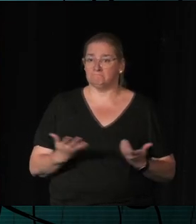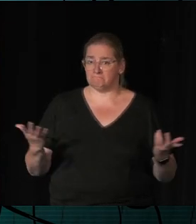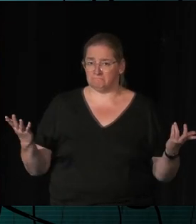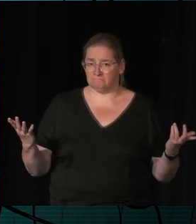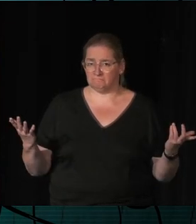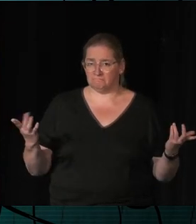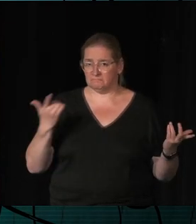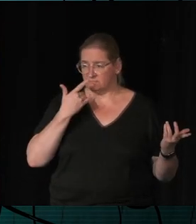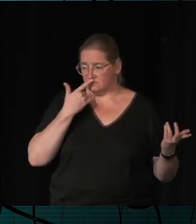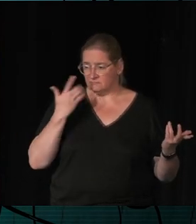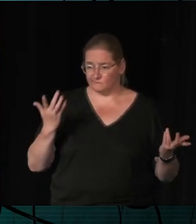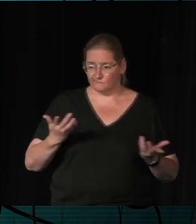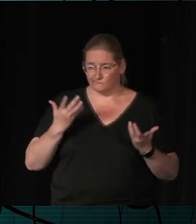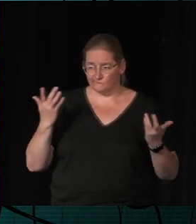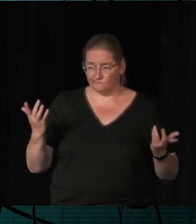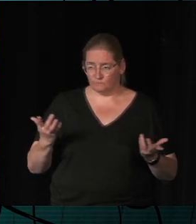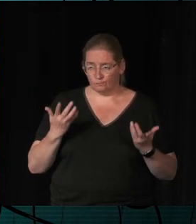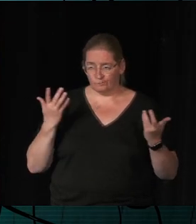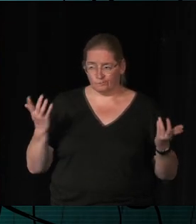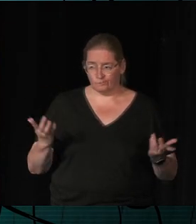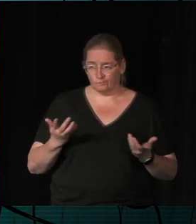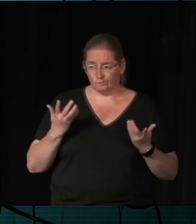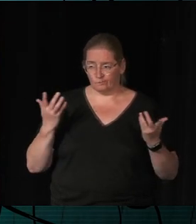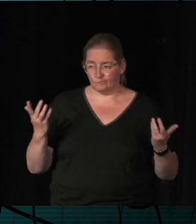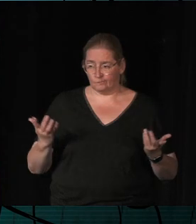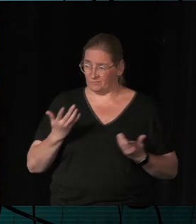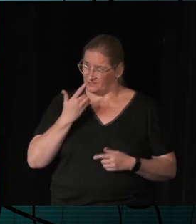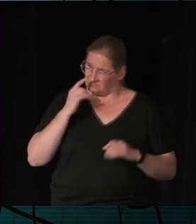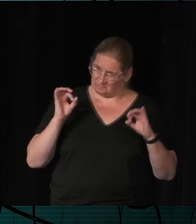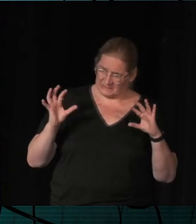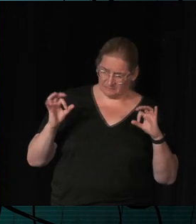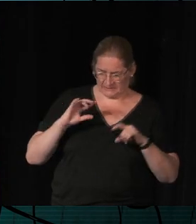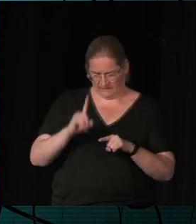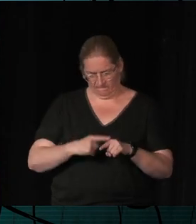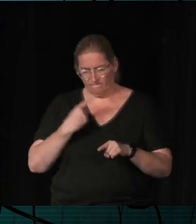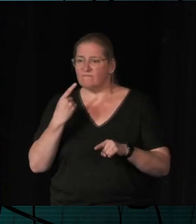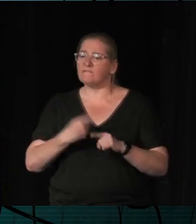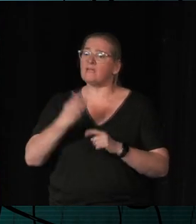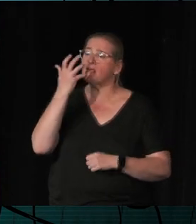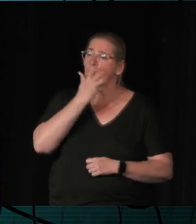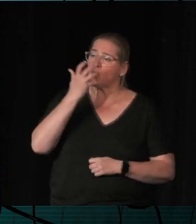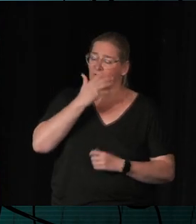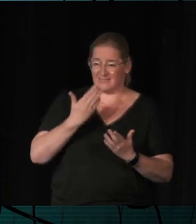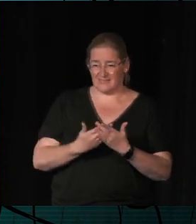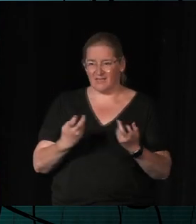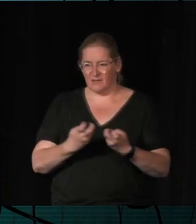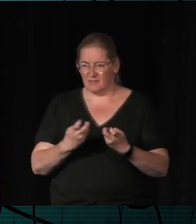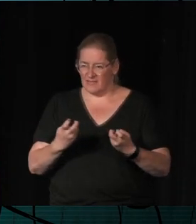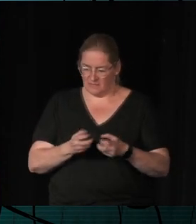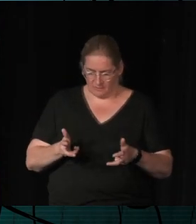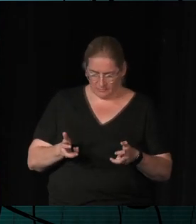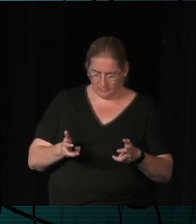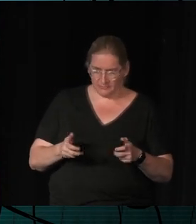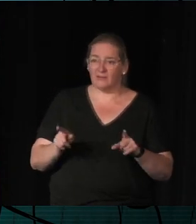pas finalement le signe d'un travail, d'un bon jeu narratif d'horreur, un jeu qui nous bloque et qui crée ce sentiment de malaise auquel on ne peut pas échapper